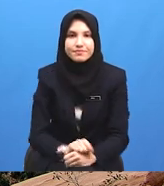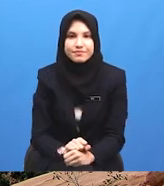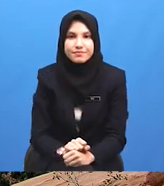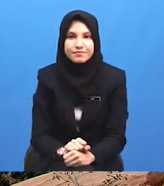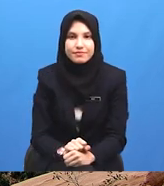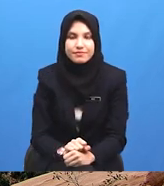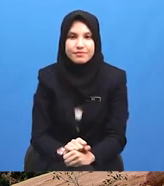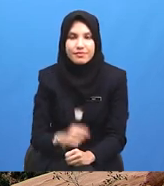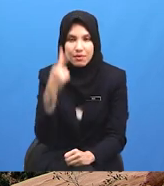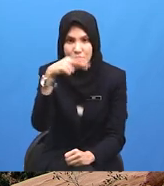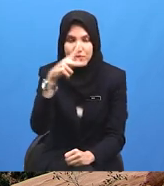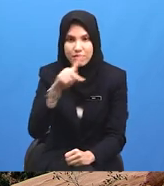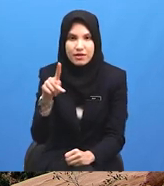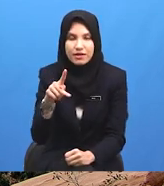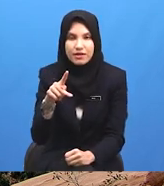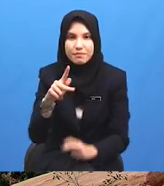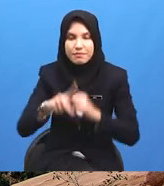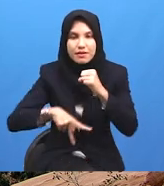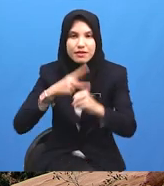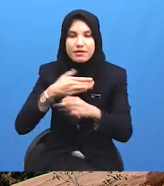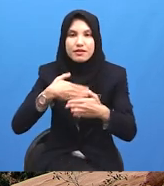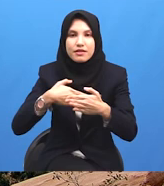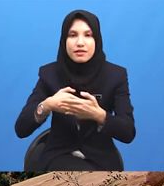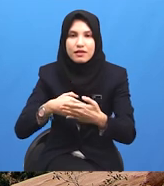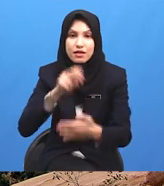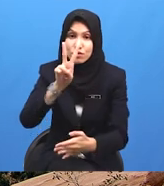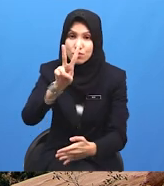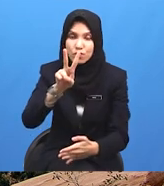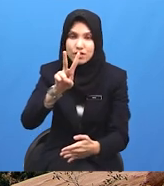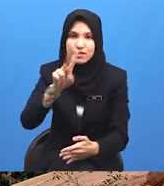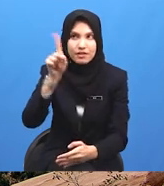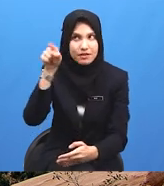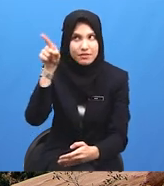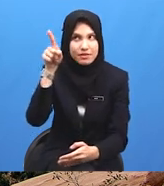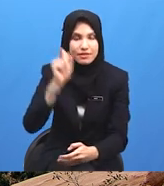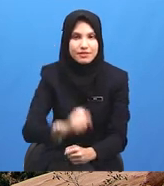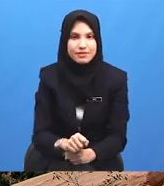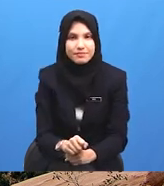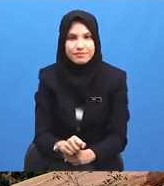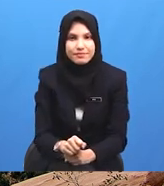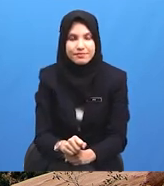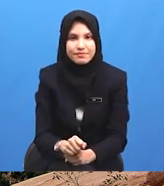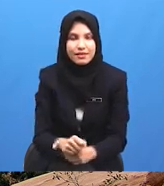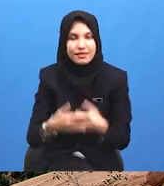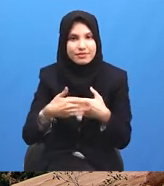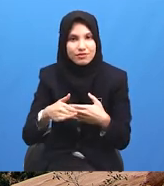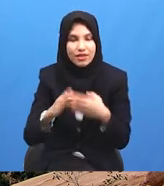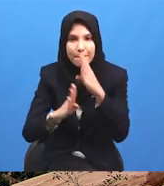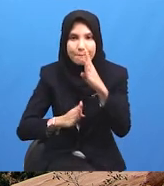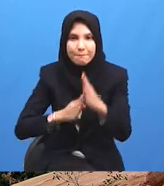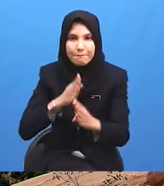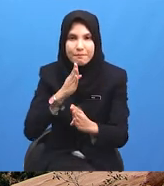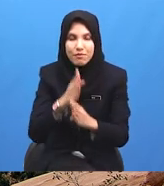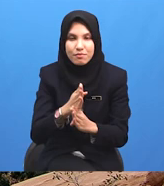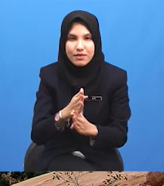Planet Zuhrah merupakan planet yang kedua dekat dengan matahari. Seterusnya ialah bumi. Bumi ialah